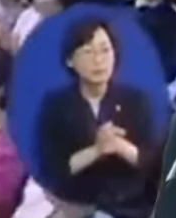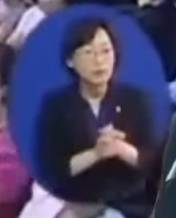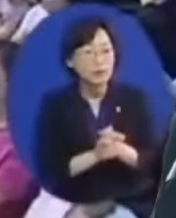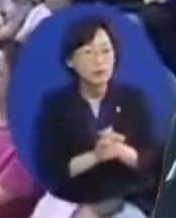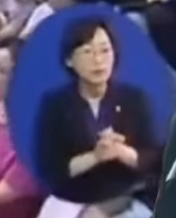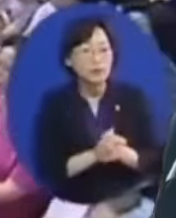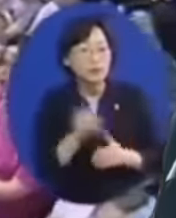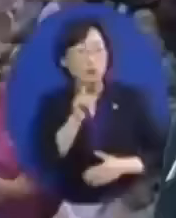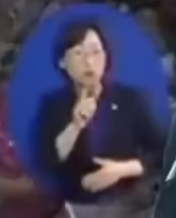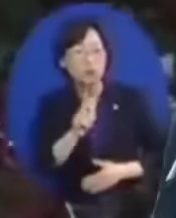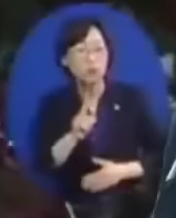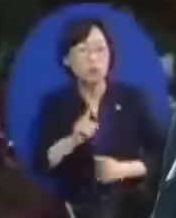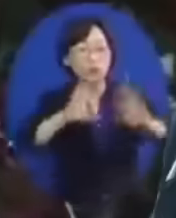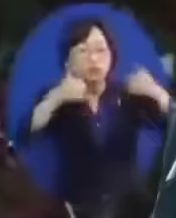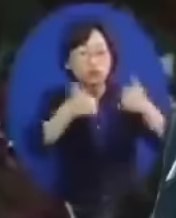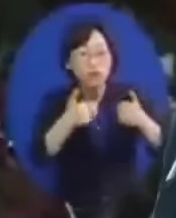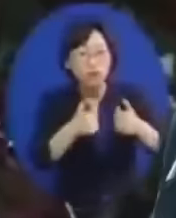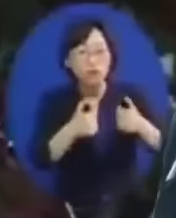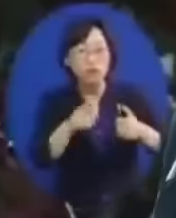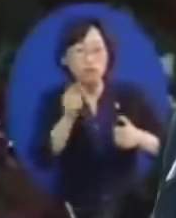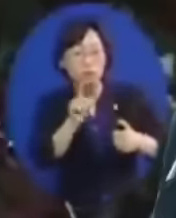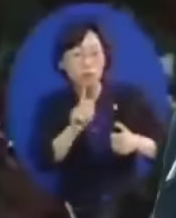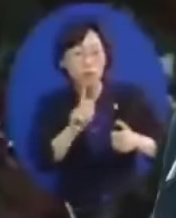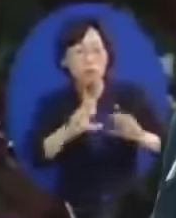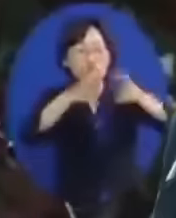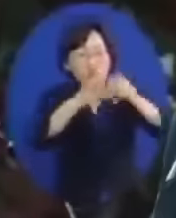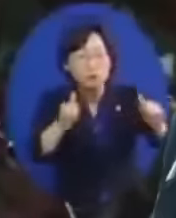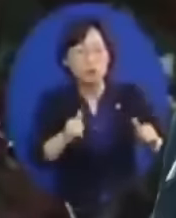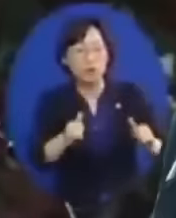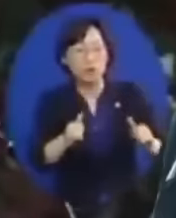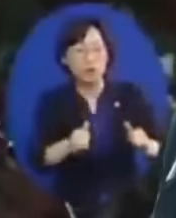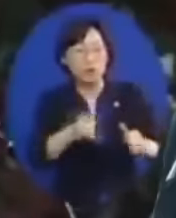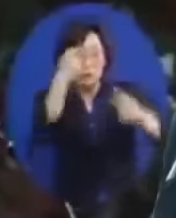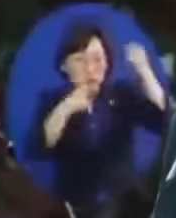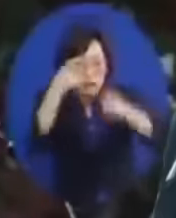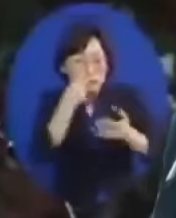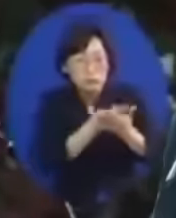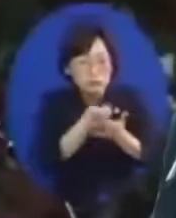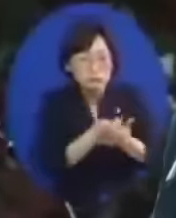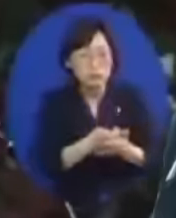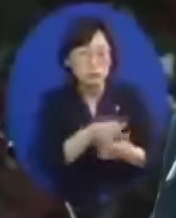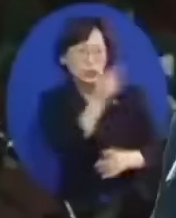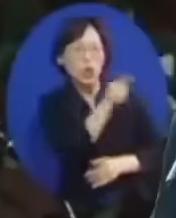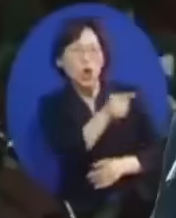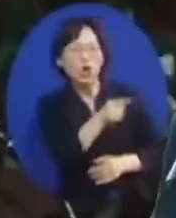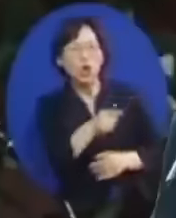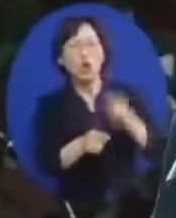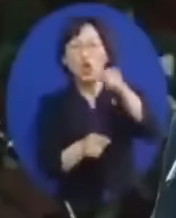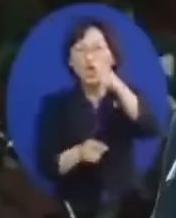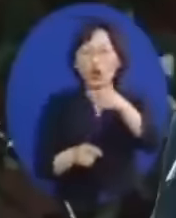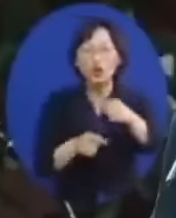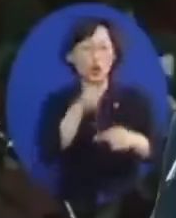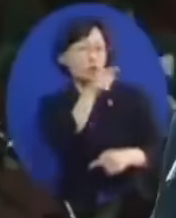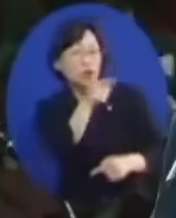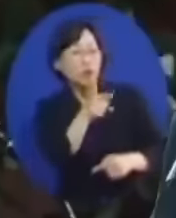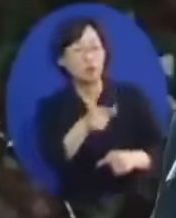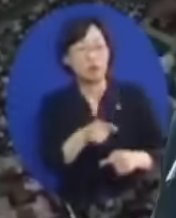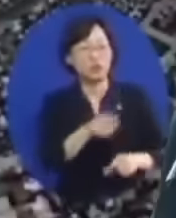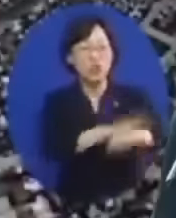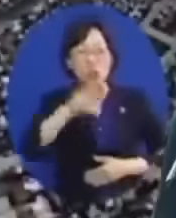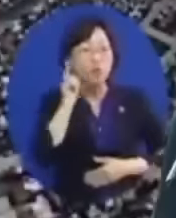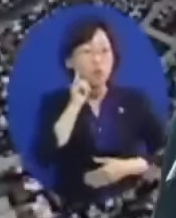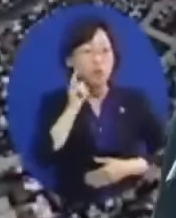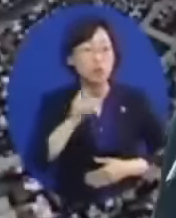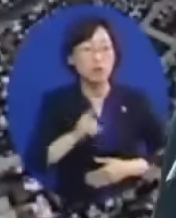비정규직을 가진 사람들이 길거리에 눈물을 흘리고 헤드매기는데 서로 닛대 나타만 하는 것입니다. 여당 탓이다, 야당 탓이다, 정부